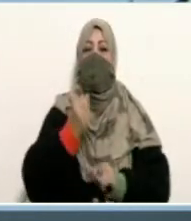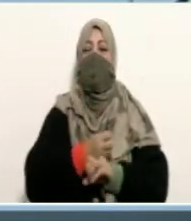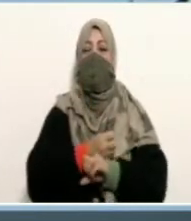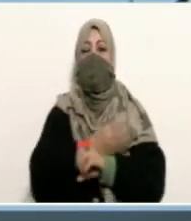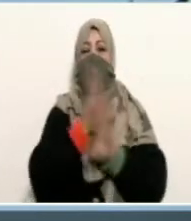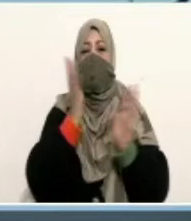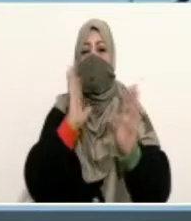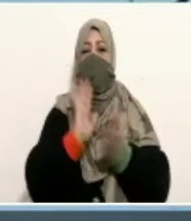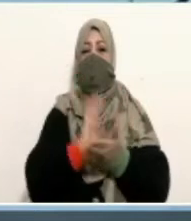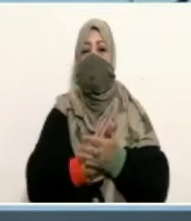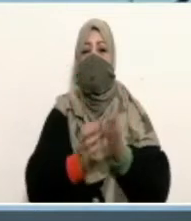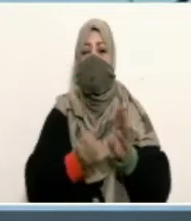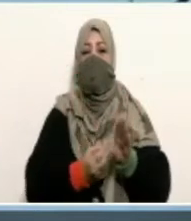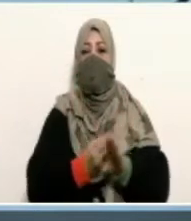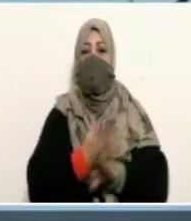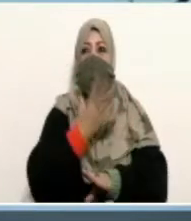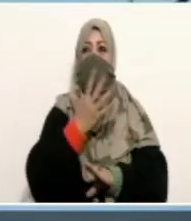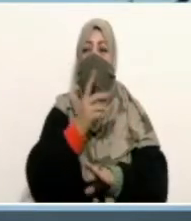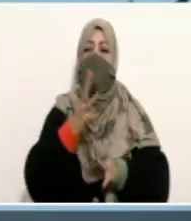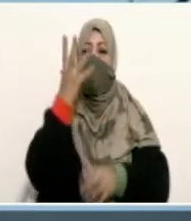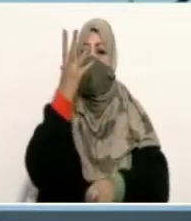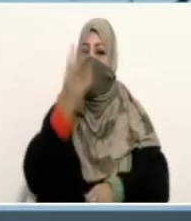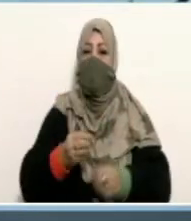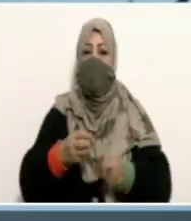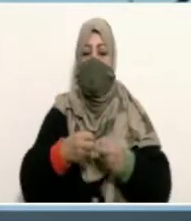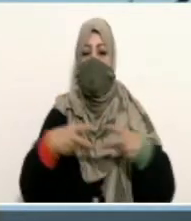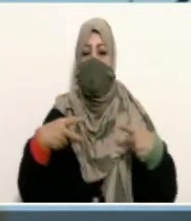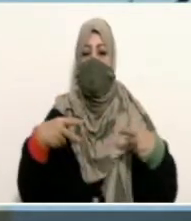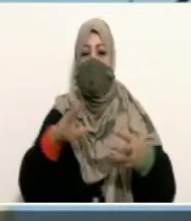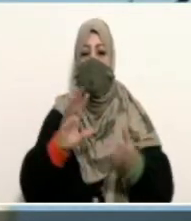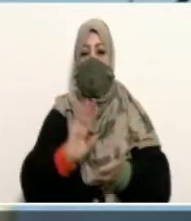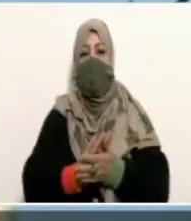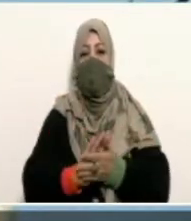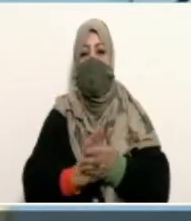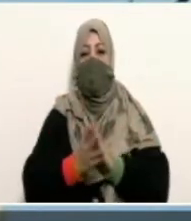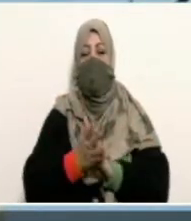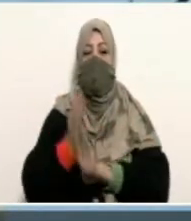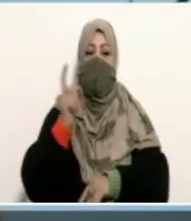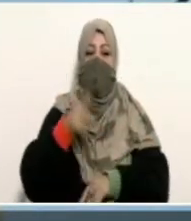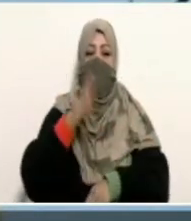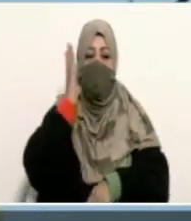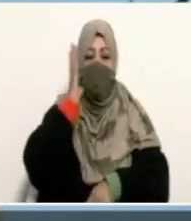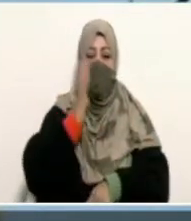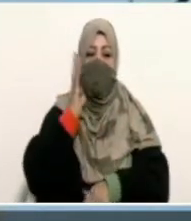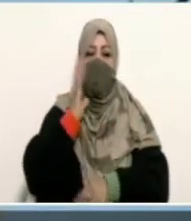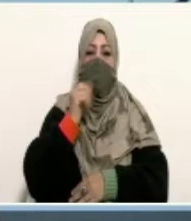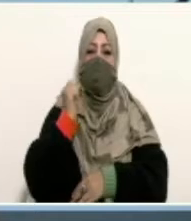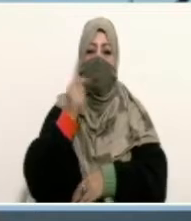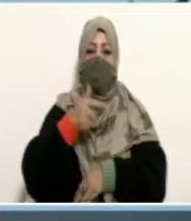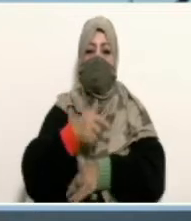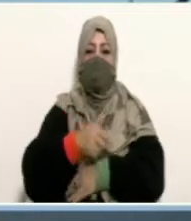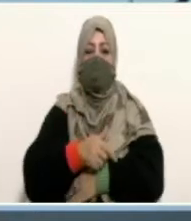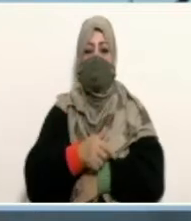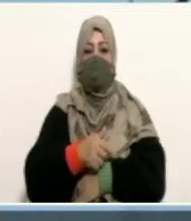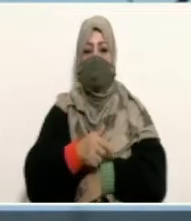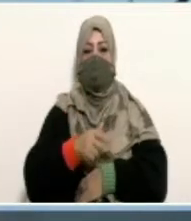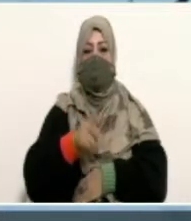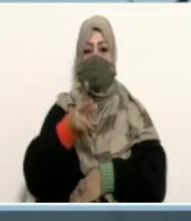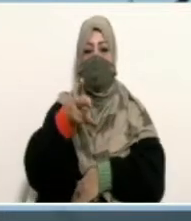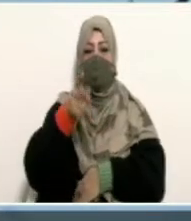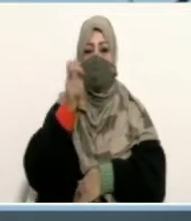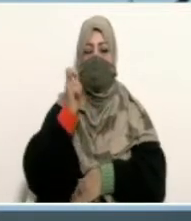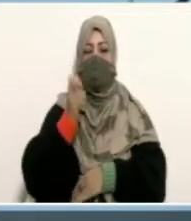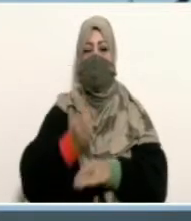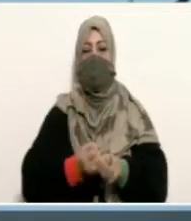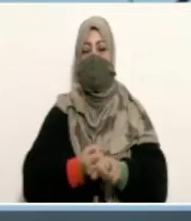للصائم مثلا وغيره من عبادات، وكذلك صلاه الصبح مثلا. فالعبره اذا بطلوع الفجر. فمن قام